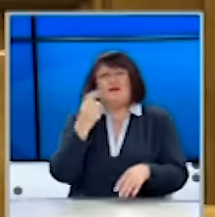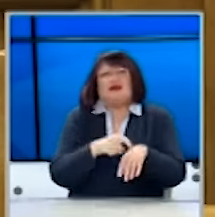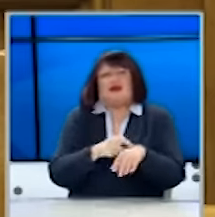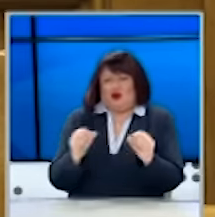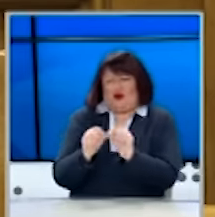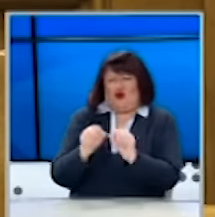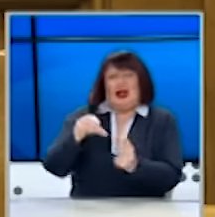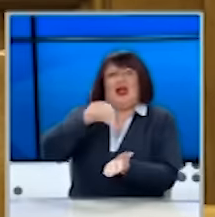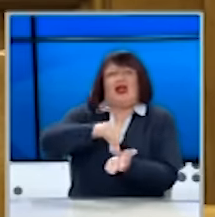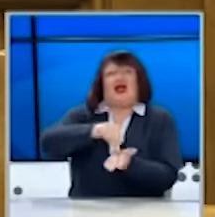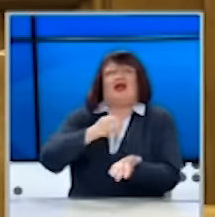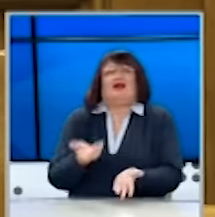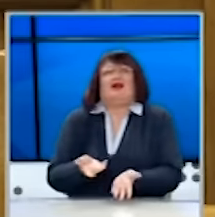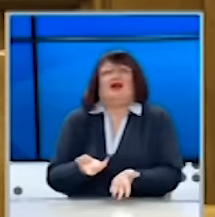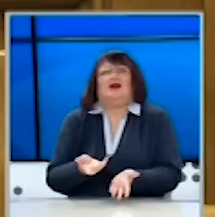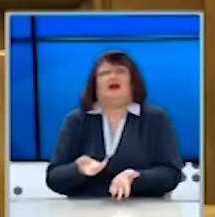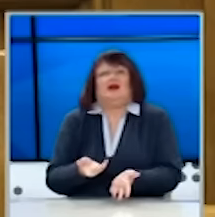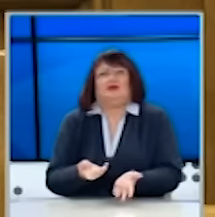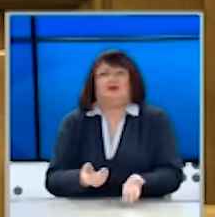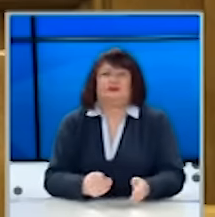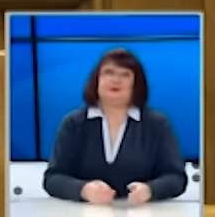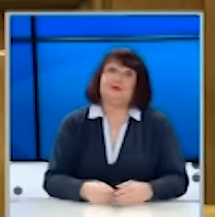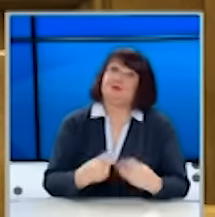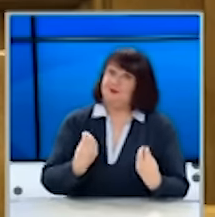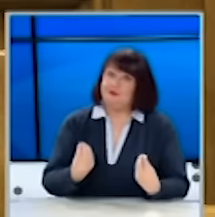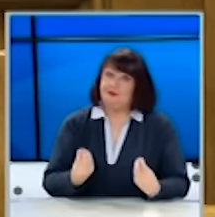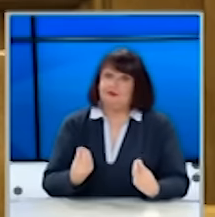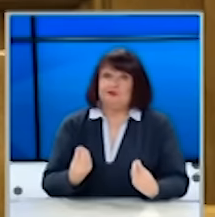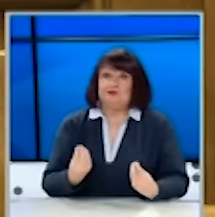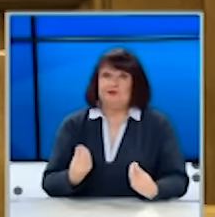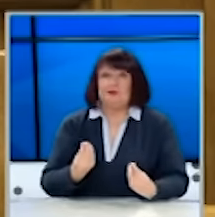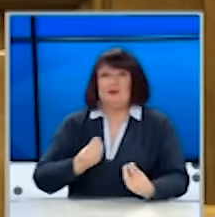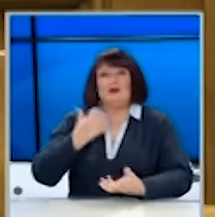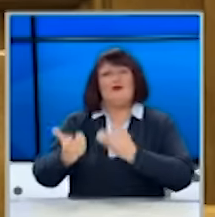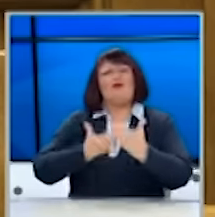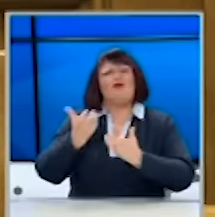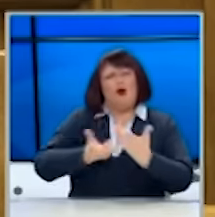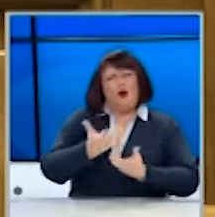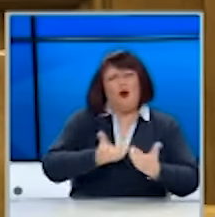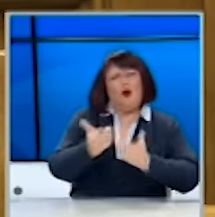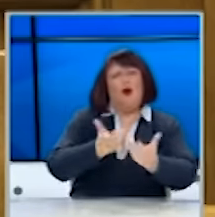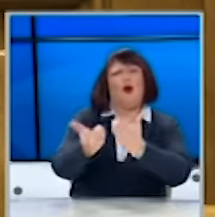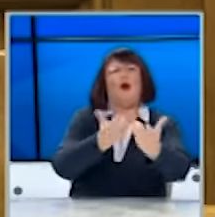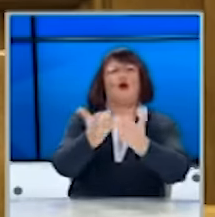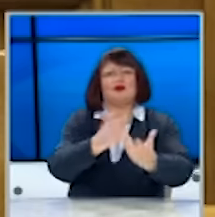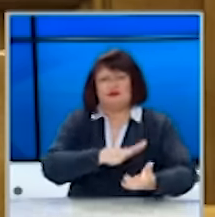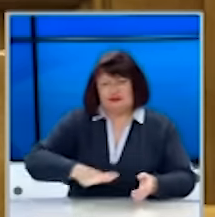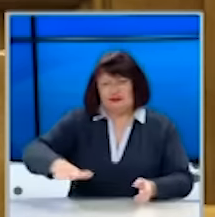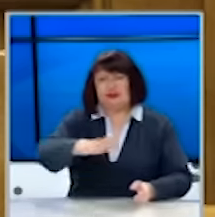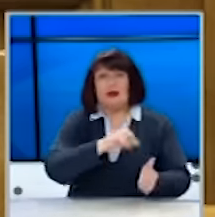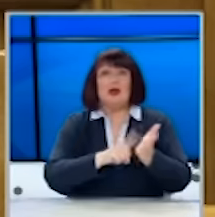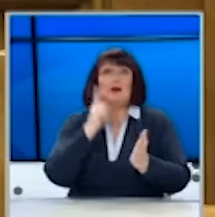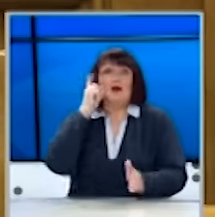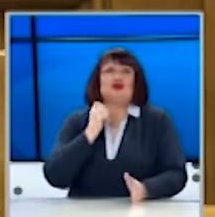Αθήνας. Μάλιστα, ολόκληρη η διαδρομή αυτής της πυρκαγιάς θα έπρεπε να σας είναι